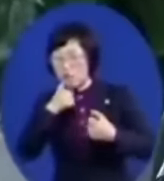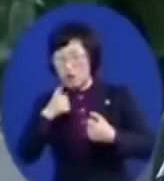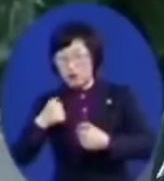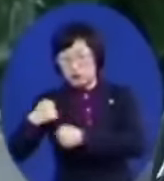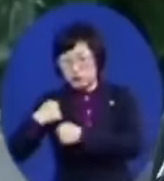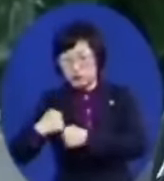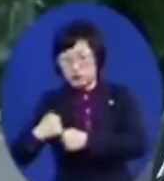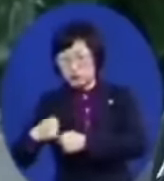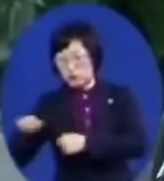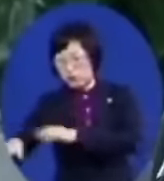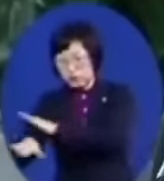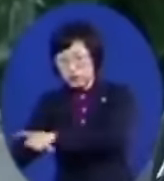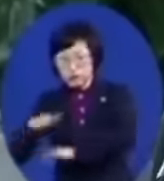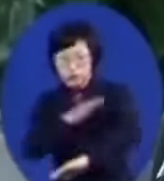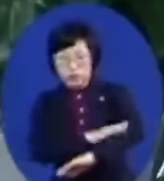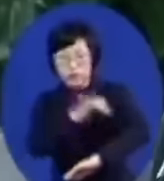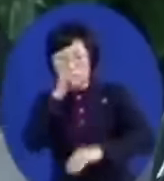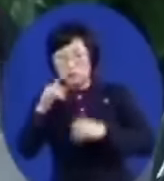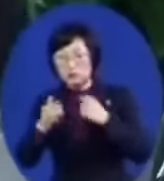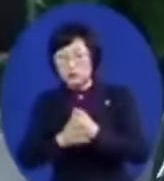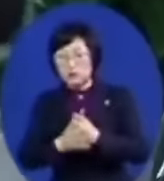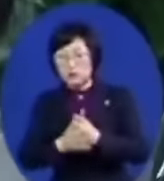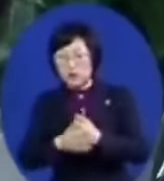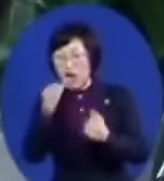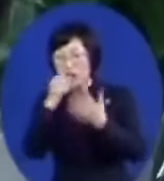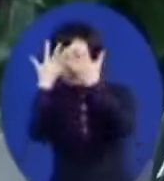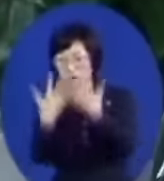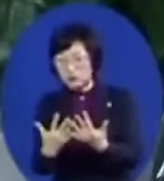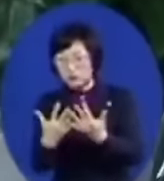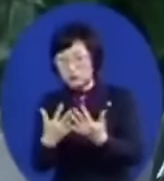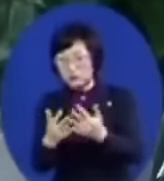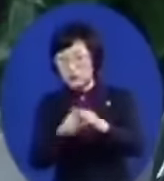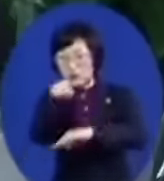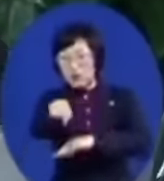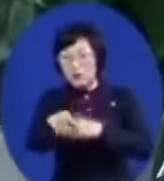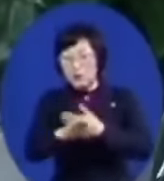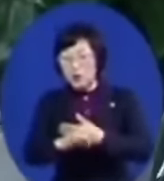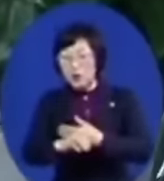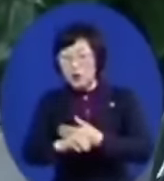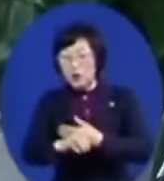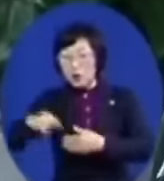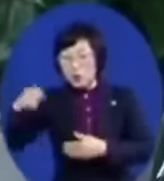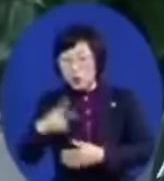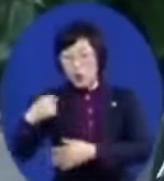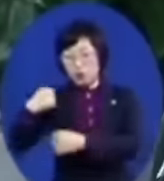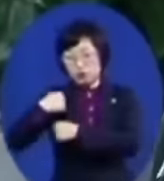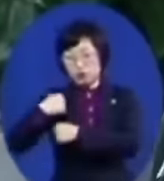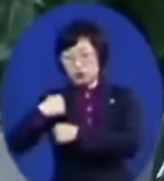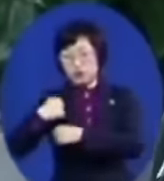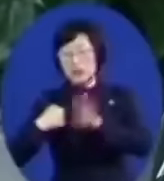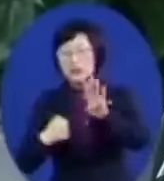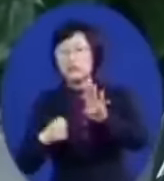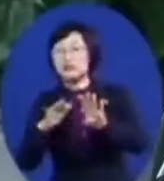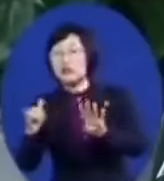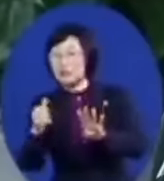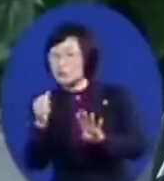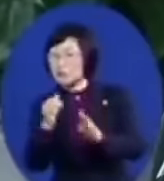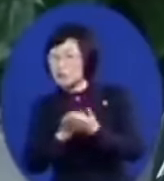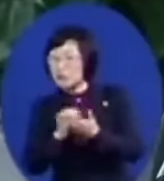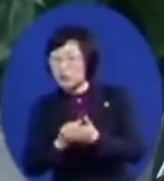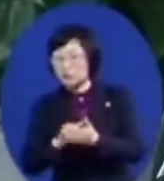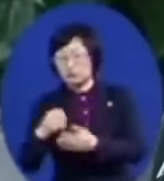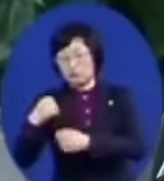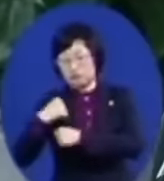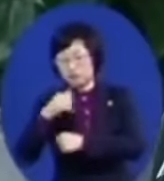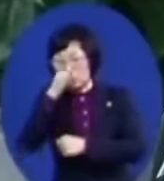차고 그 방에 철문을 나가면은 저 밖에 또 군인이 네 사람 지키고 있는 것입니다.